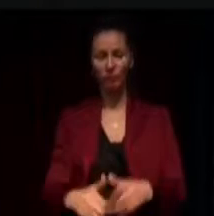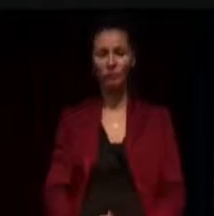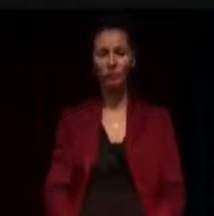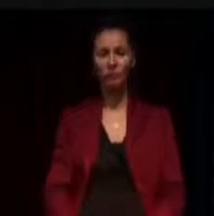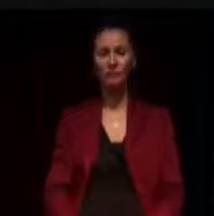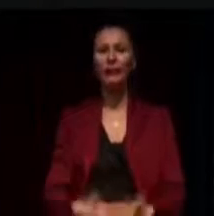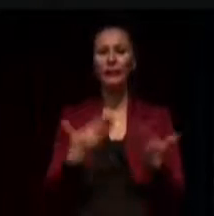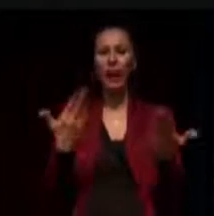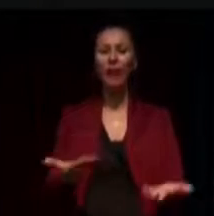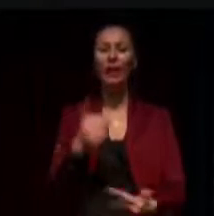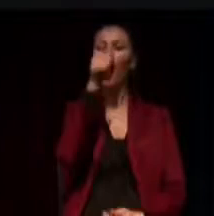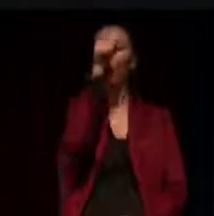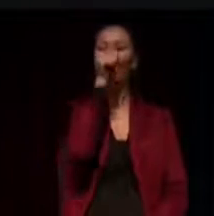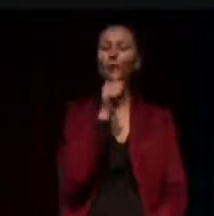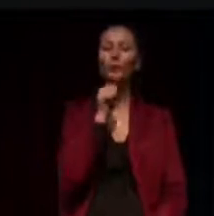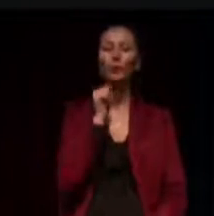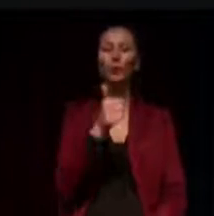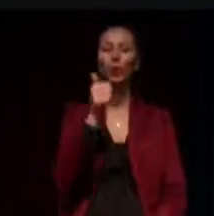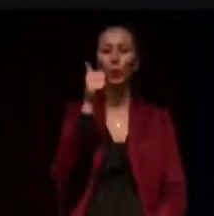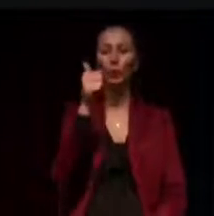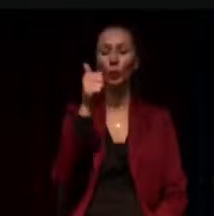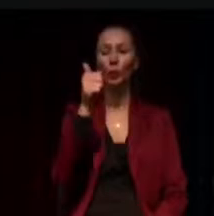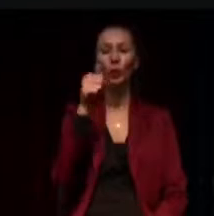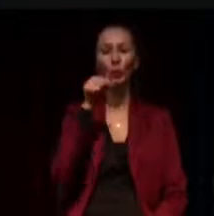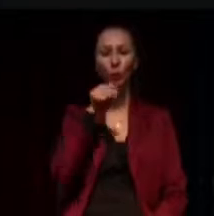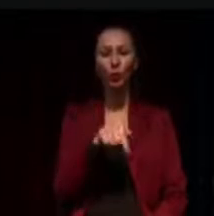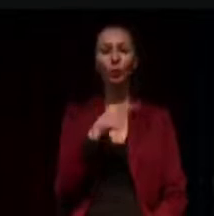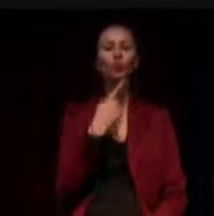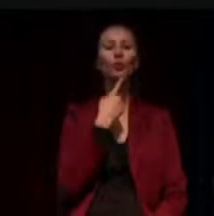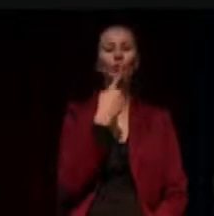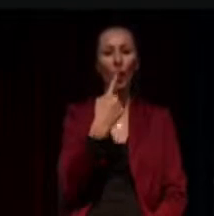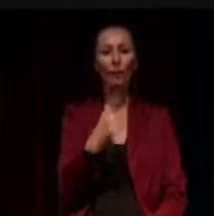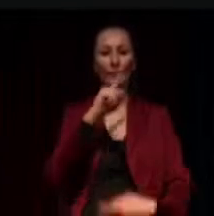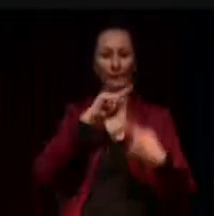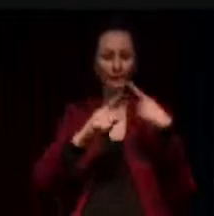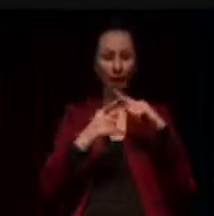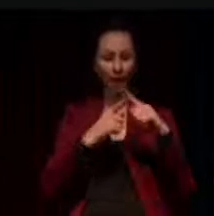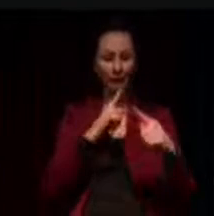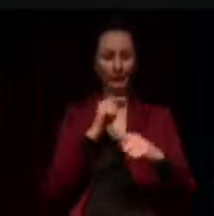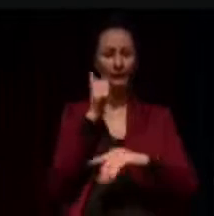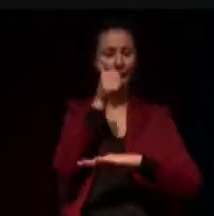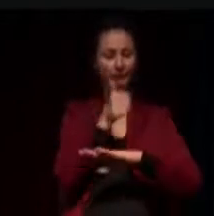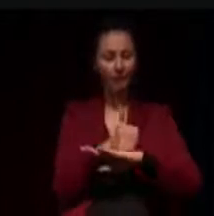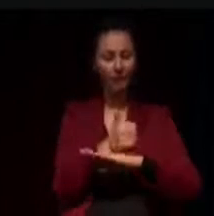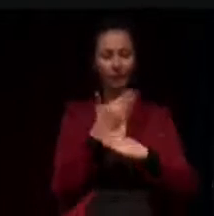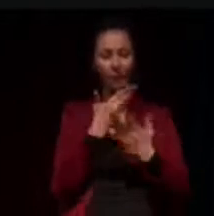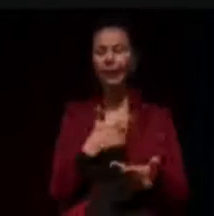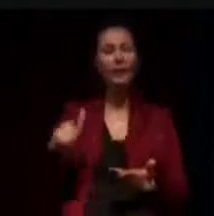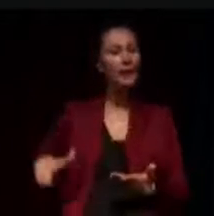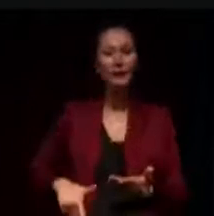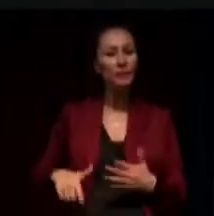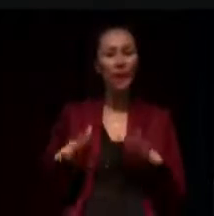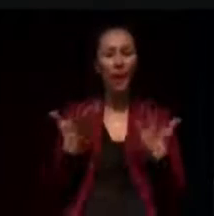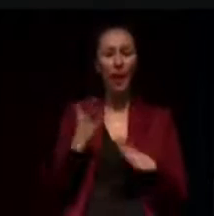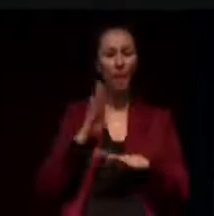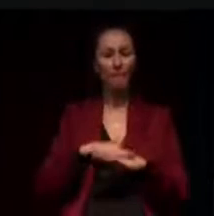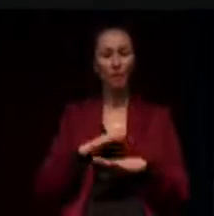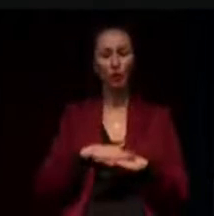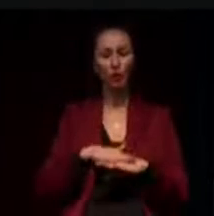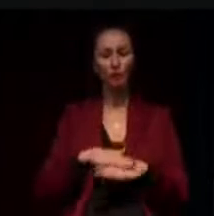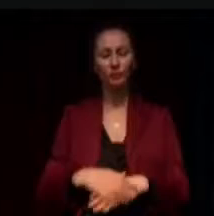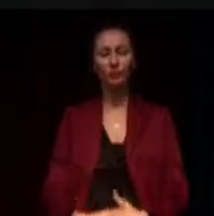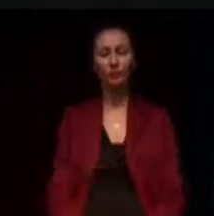20 ay boyunca yani 600 gün boyunca bunu söyleyen siyasi irade İzmir'de neler yapmış?